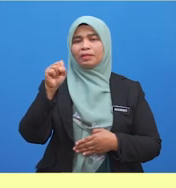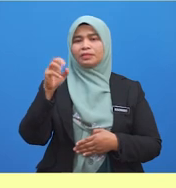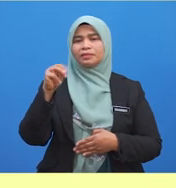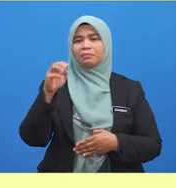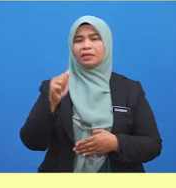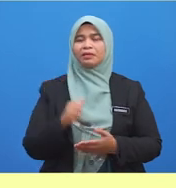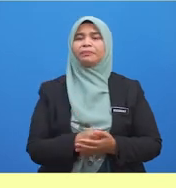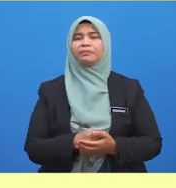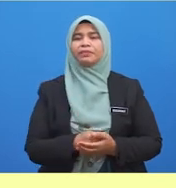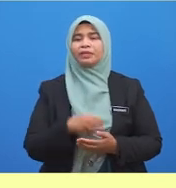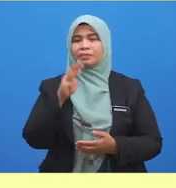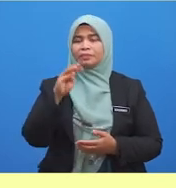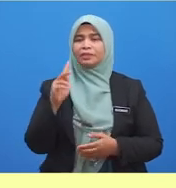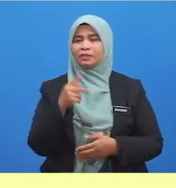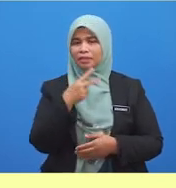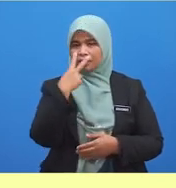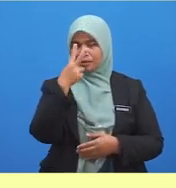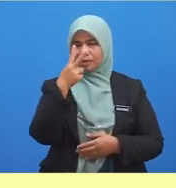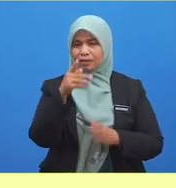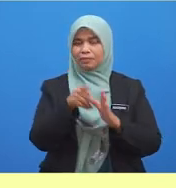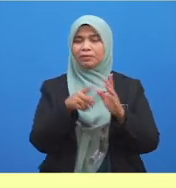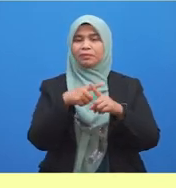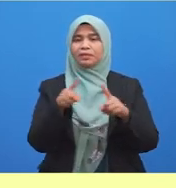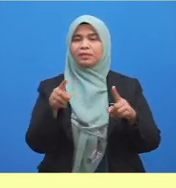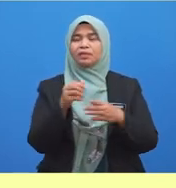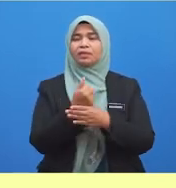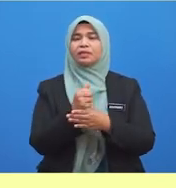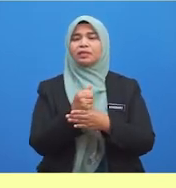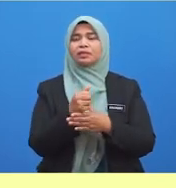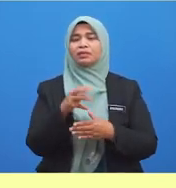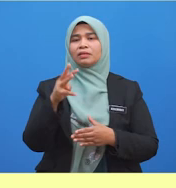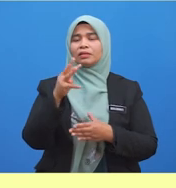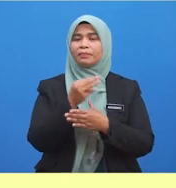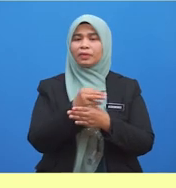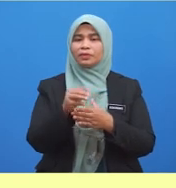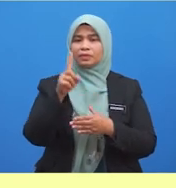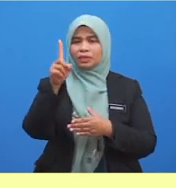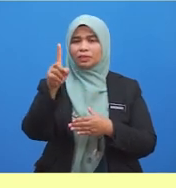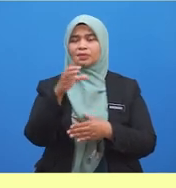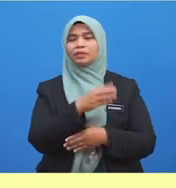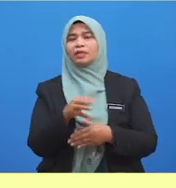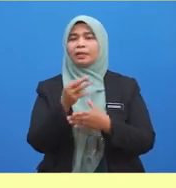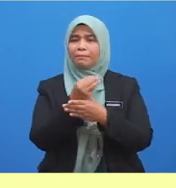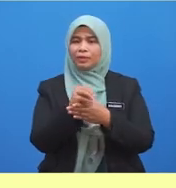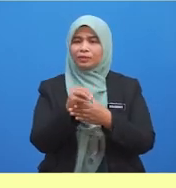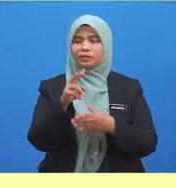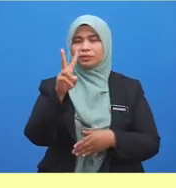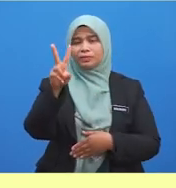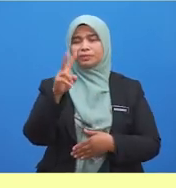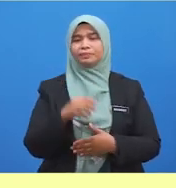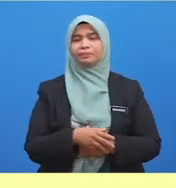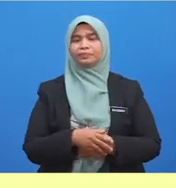Murid-murid, kita lihat pula perbezaan di antara meiosis 1 dan meiosis